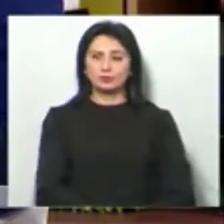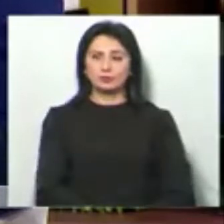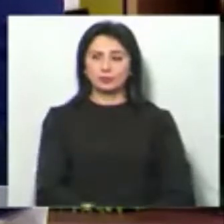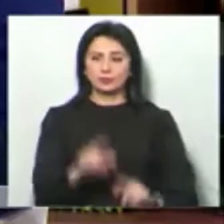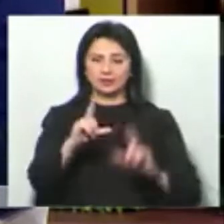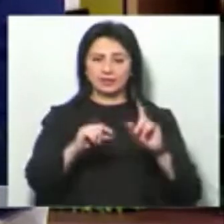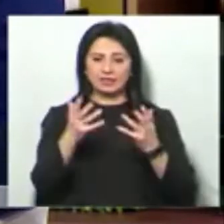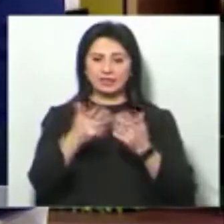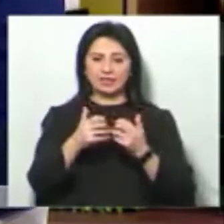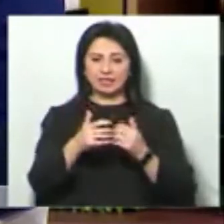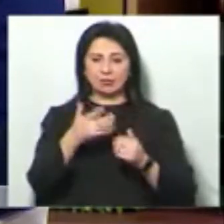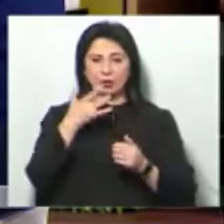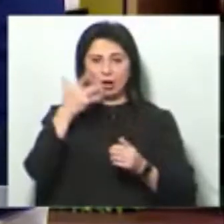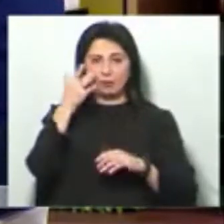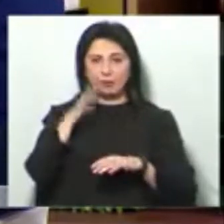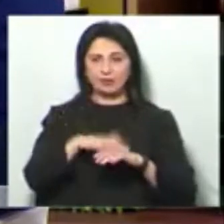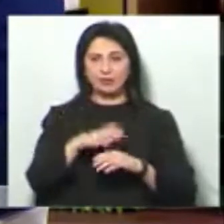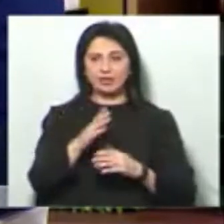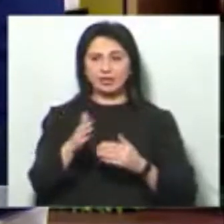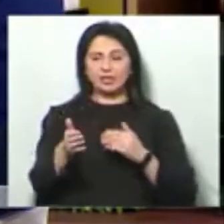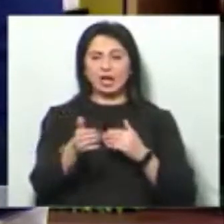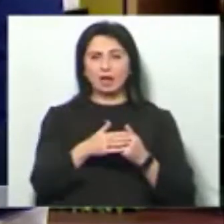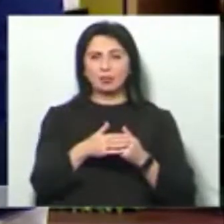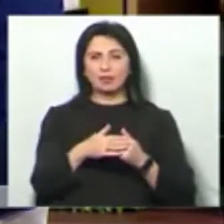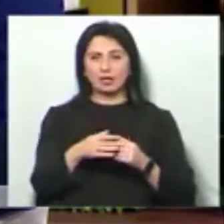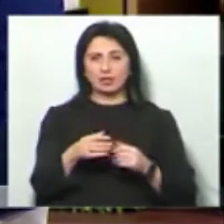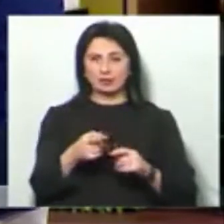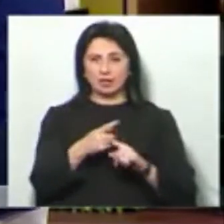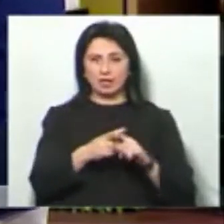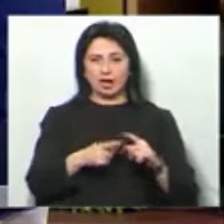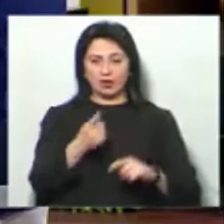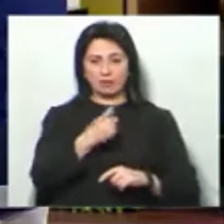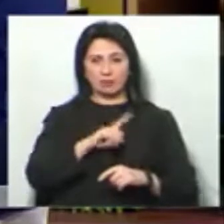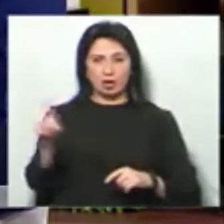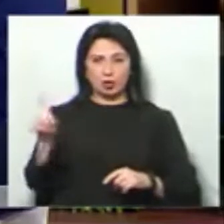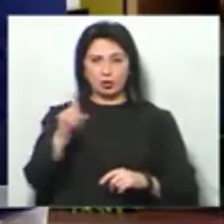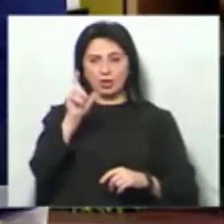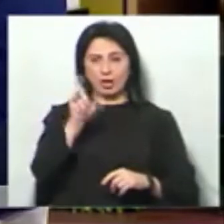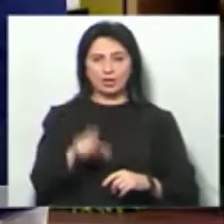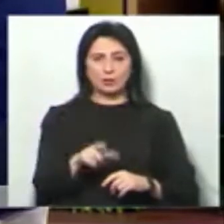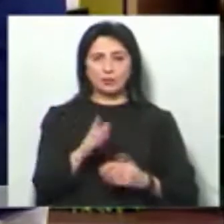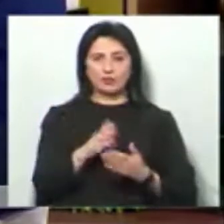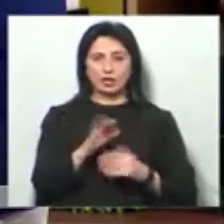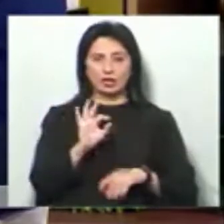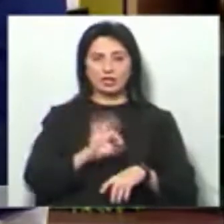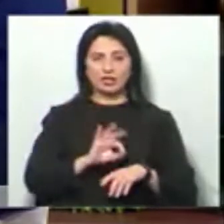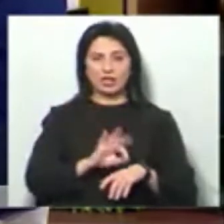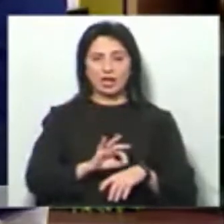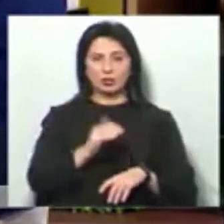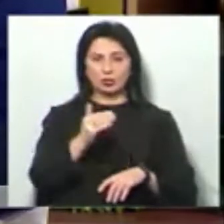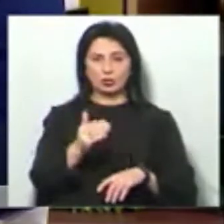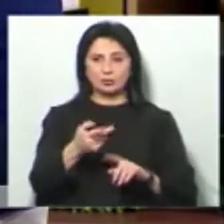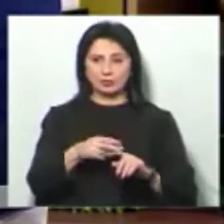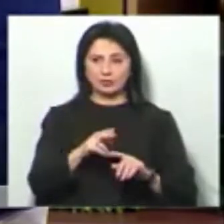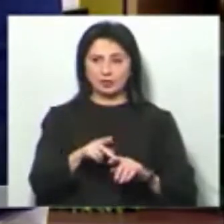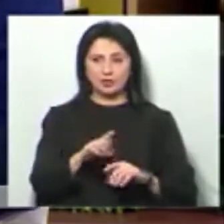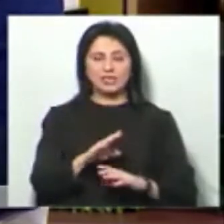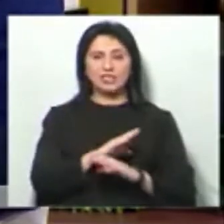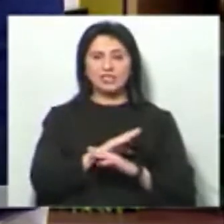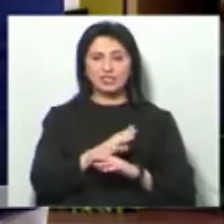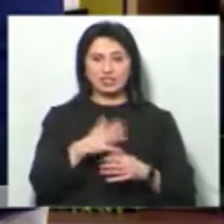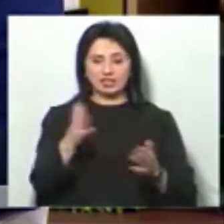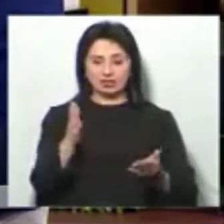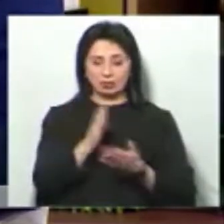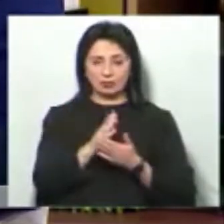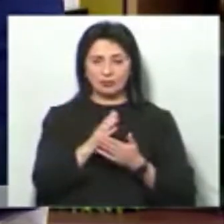Სტატისტიკურად ამერიკის შეერთებულ შტატებში დაახლოებით 9.5 მილიონი ადამიანი არის დიაგნოზირებული და ესევე სიკვდილიანობა ძალიან დიდი